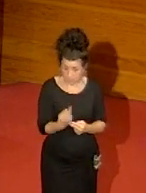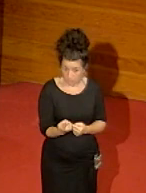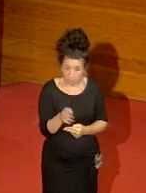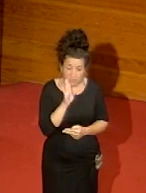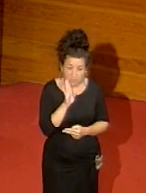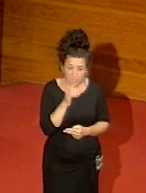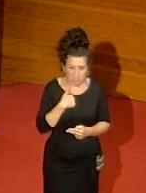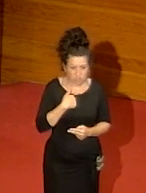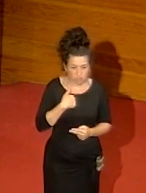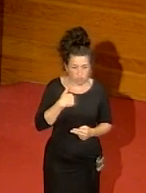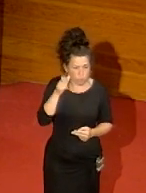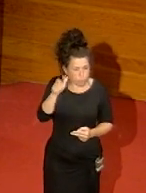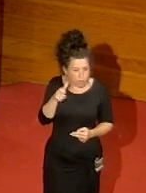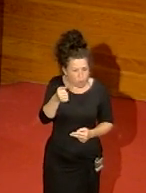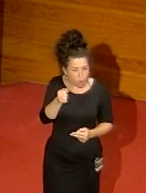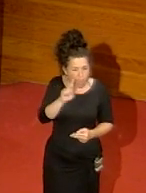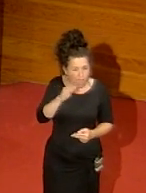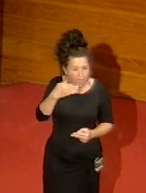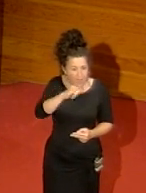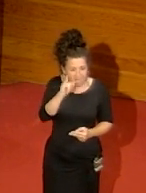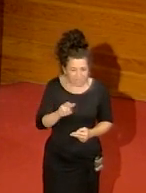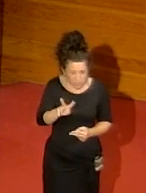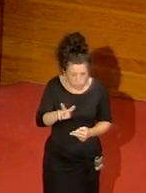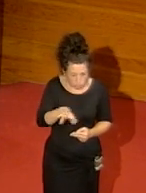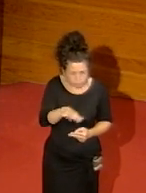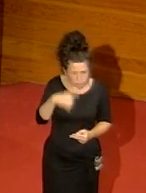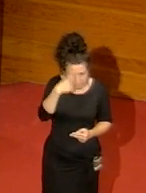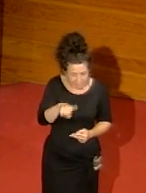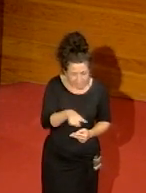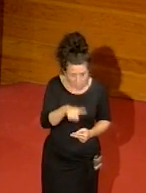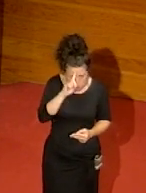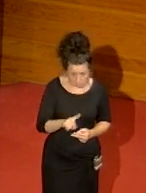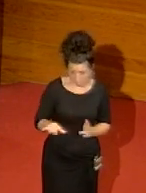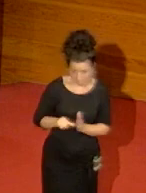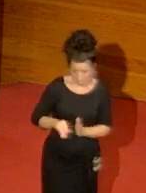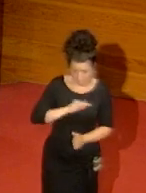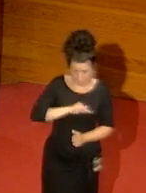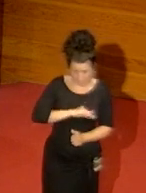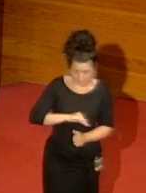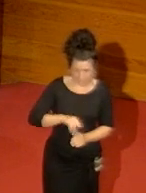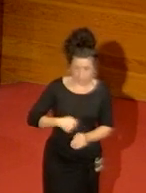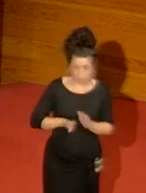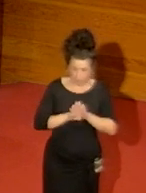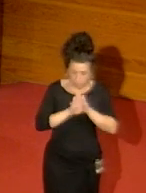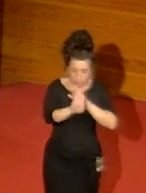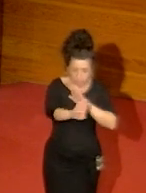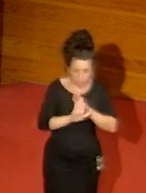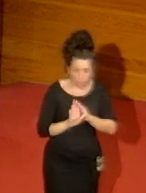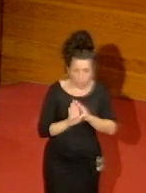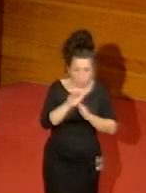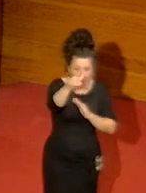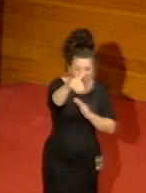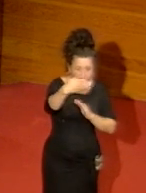ni Arbizukoa naiz, dakit Arbizuak izuen non dagoen, Arbizu da hemendik Gasteizetik nahiko gertu dagoen leku bat, eta hor daukagu aurrez aurre Beriain